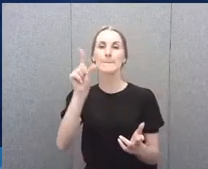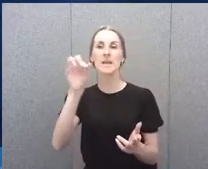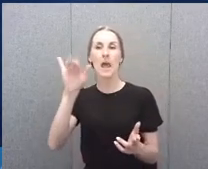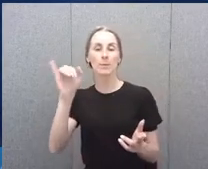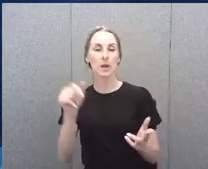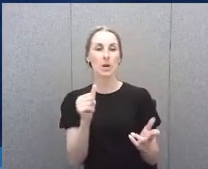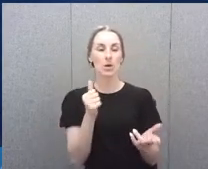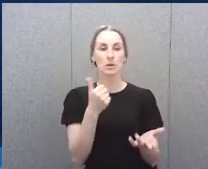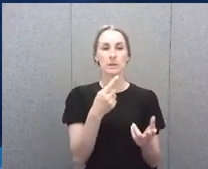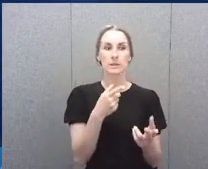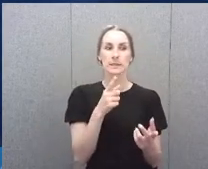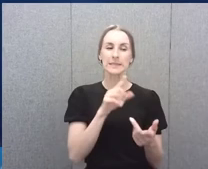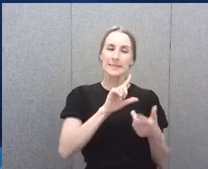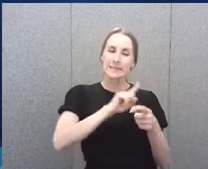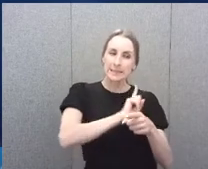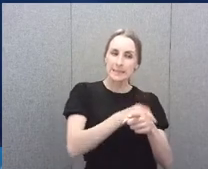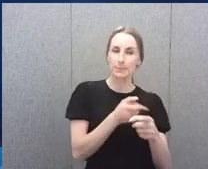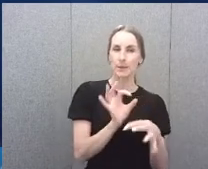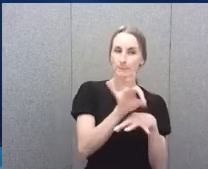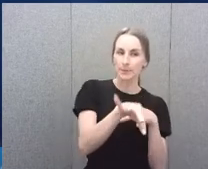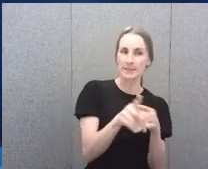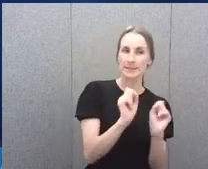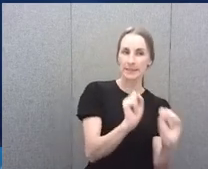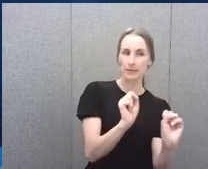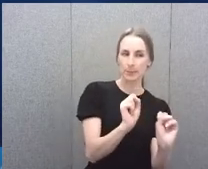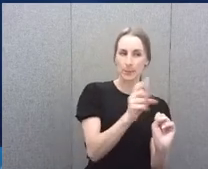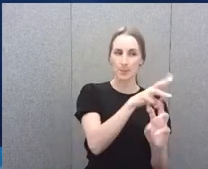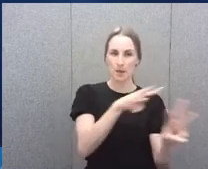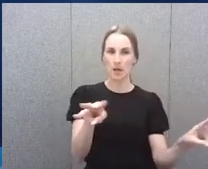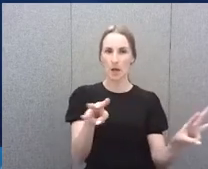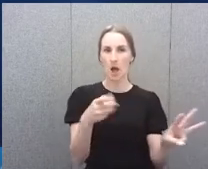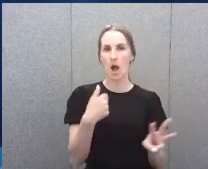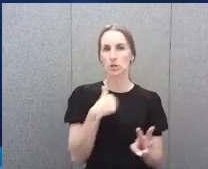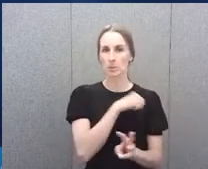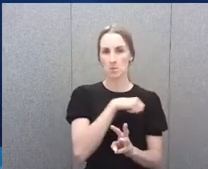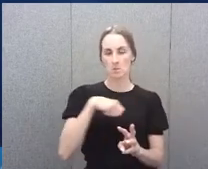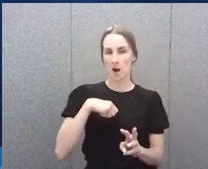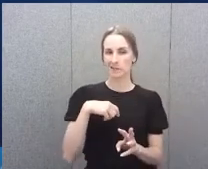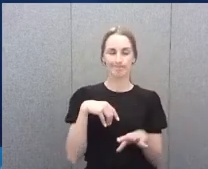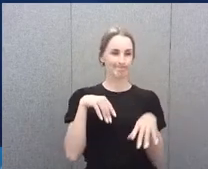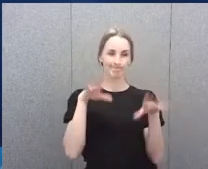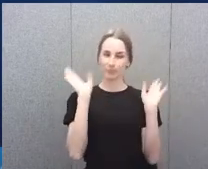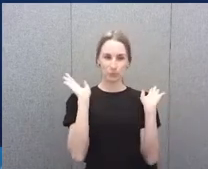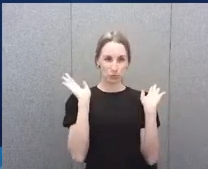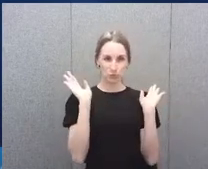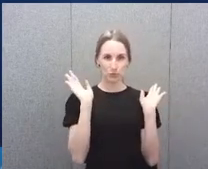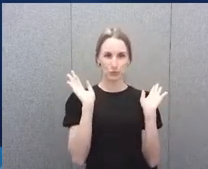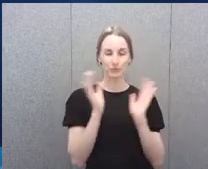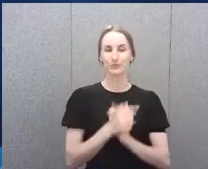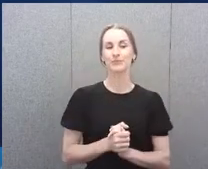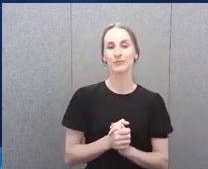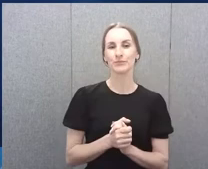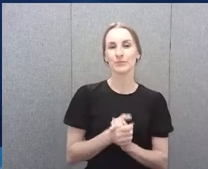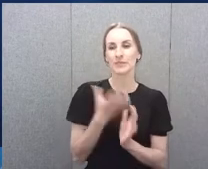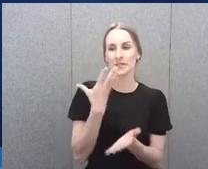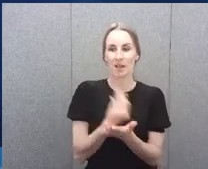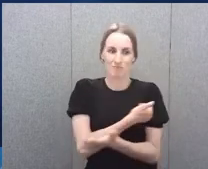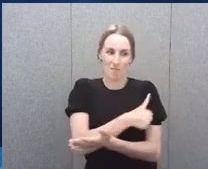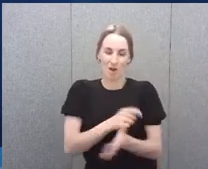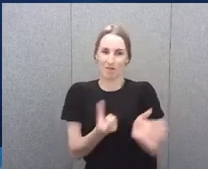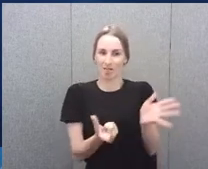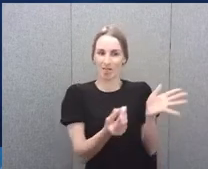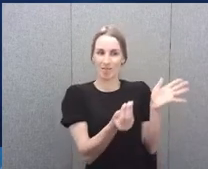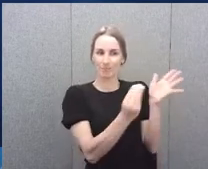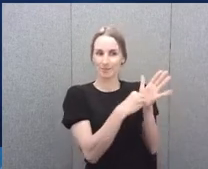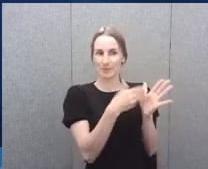не был бы министром, премьер-министром, и он бы не надавил на меня, чтобы я пошла работать министром обороны, я бы